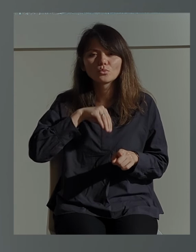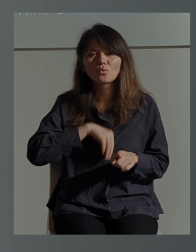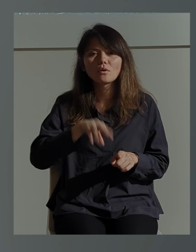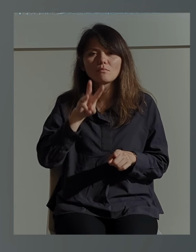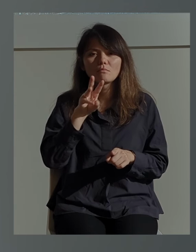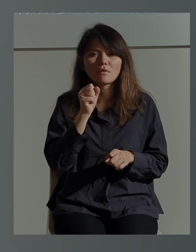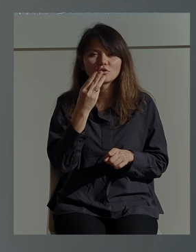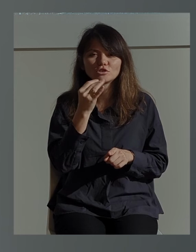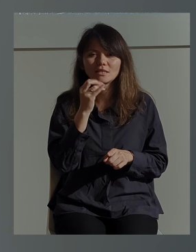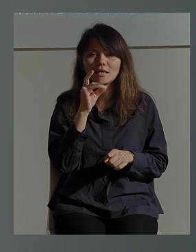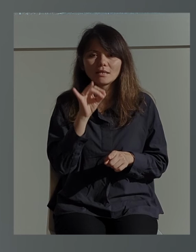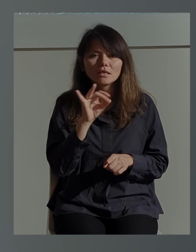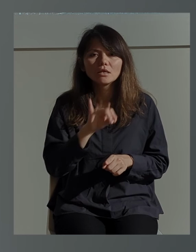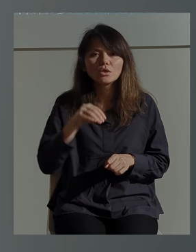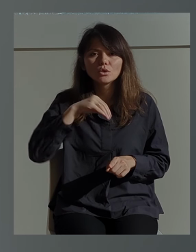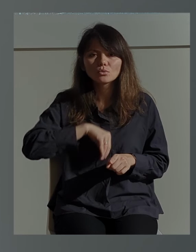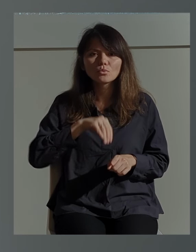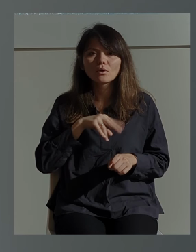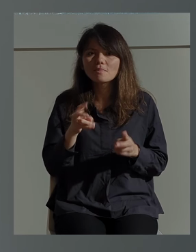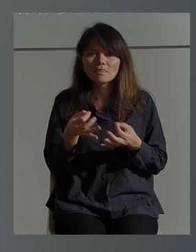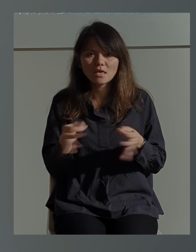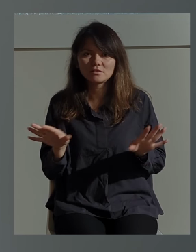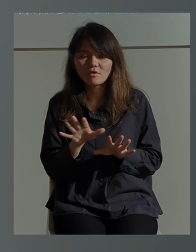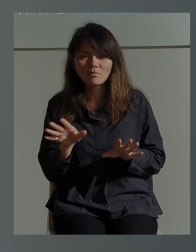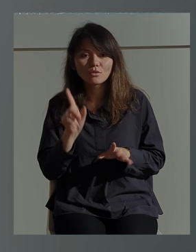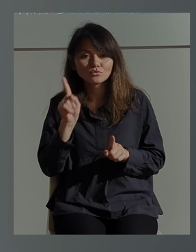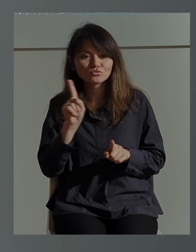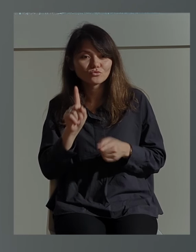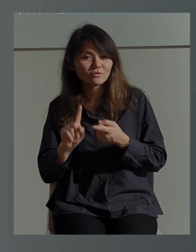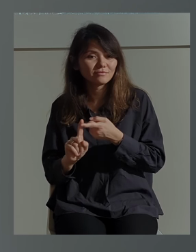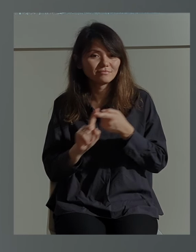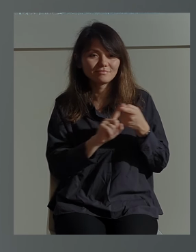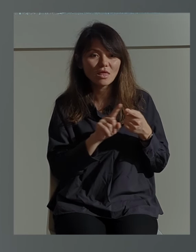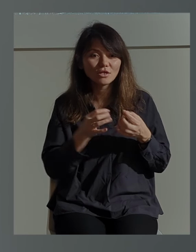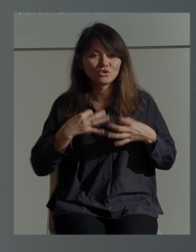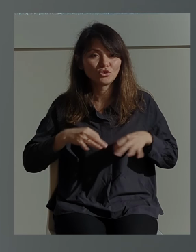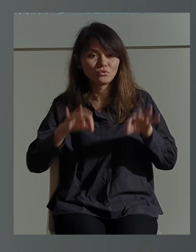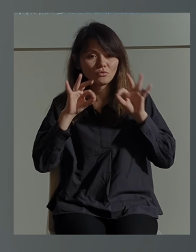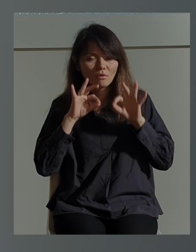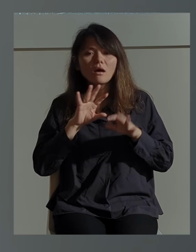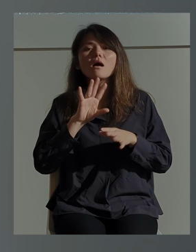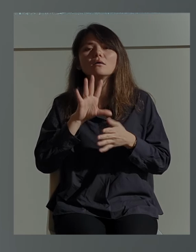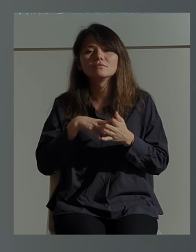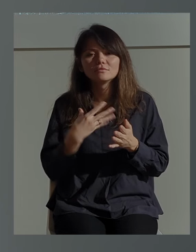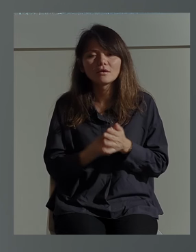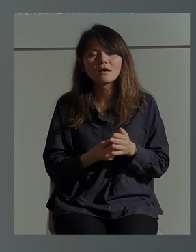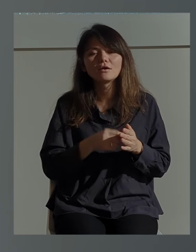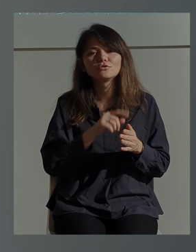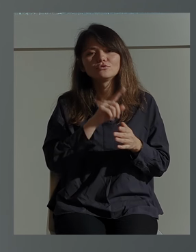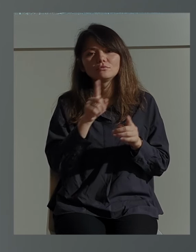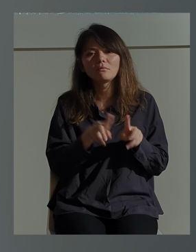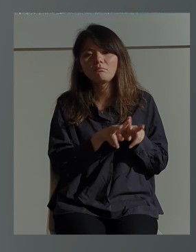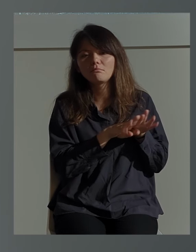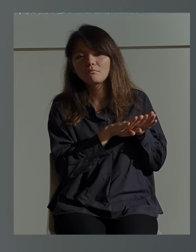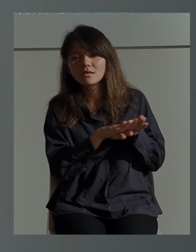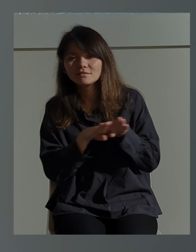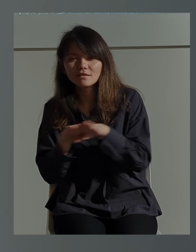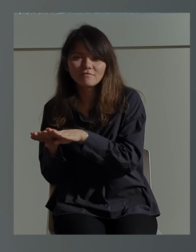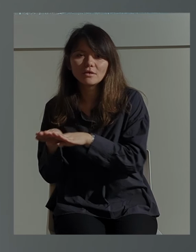Дух несвободы всё к чему прикасается чиновничество так или иначе становится одномерным и переводится в